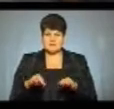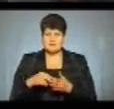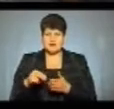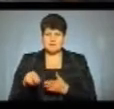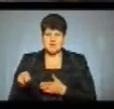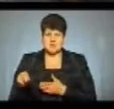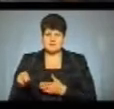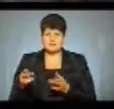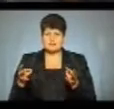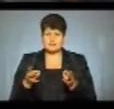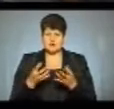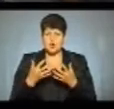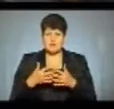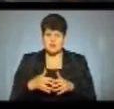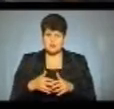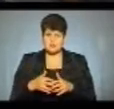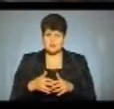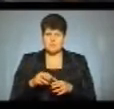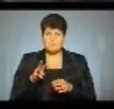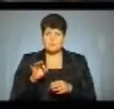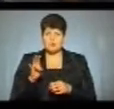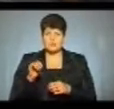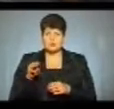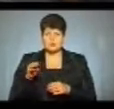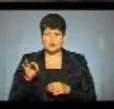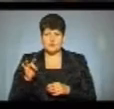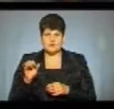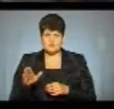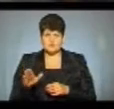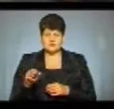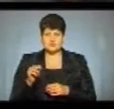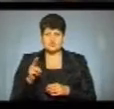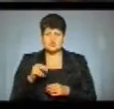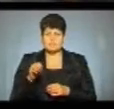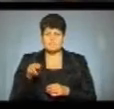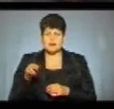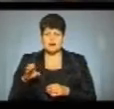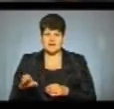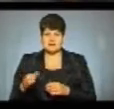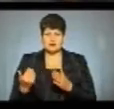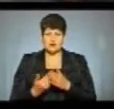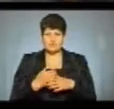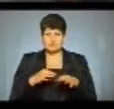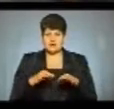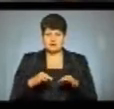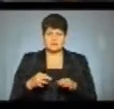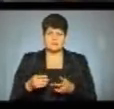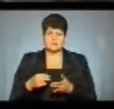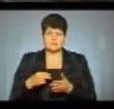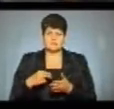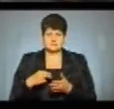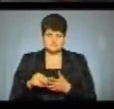придбання необхідного обладнання, зокрема моніторів, зокрема GPS-навігаторів для нового транспорту, який придбувається,